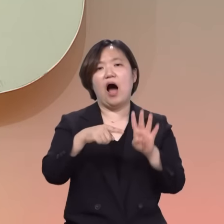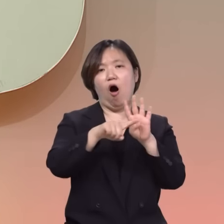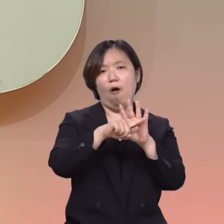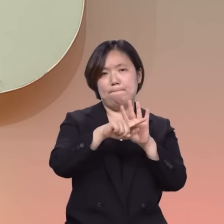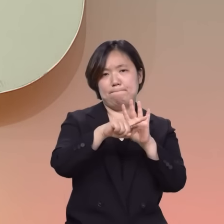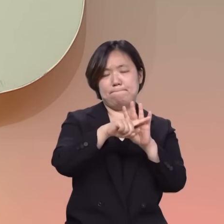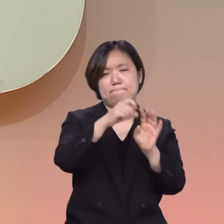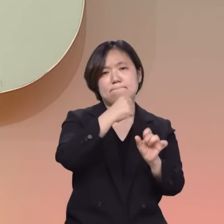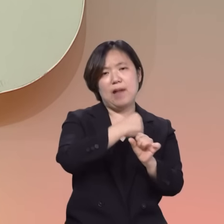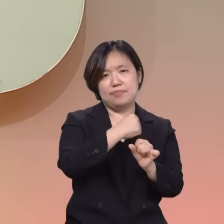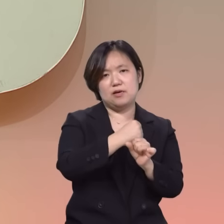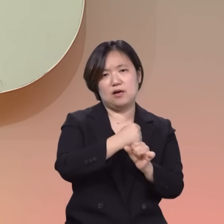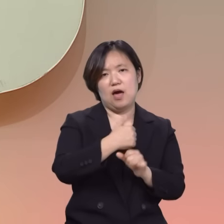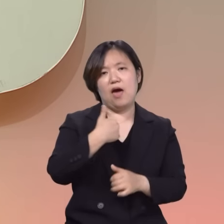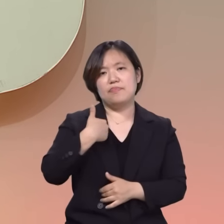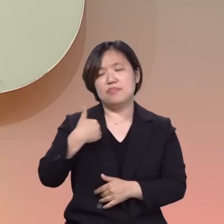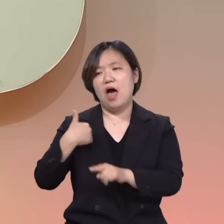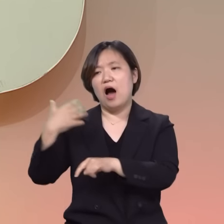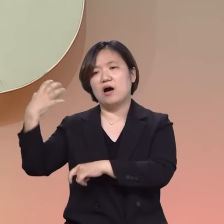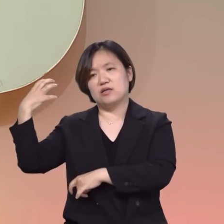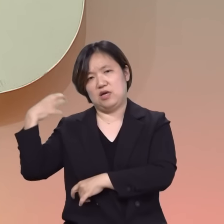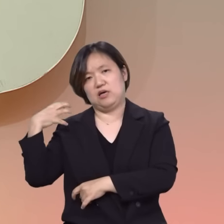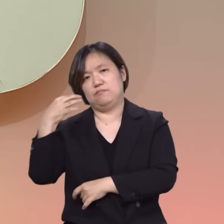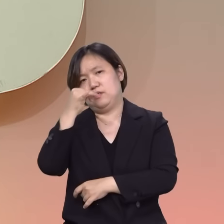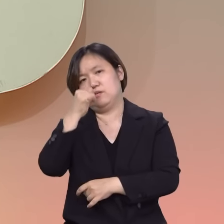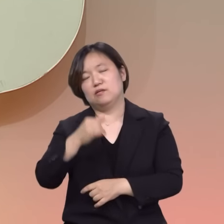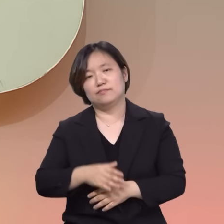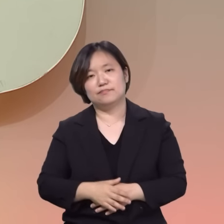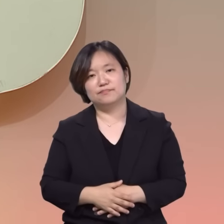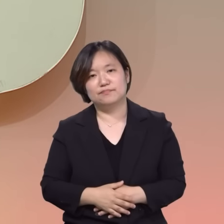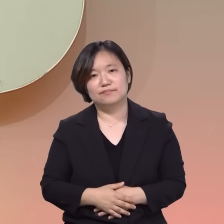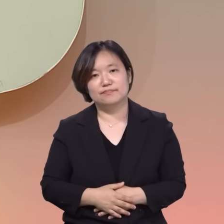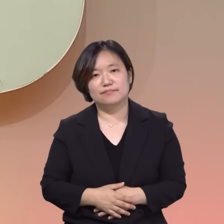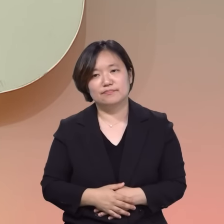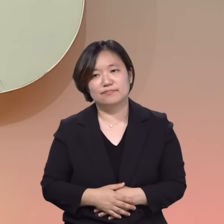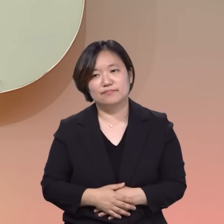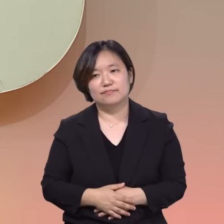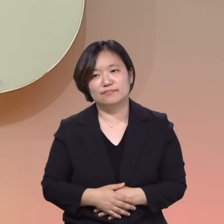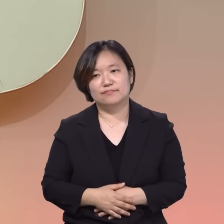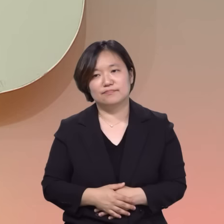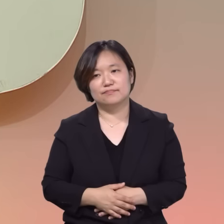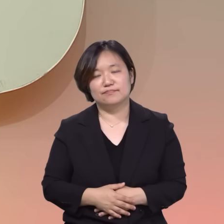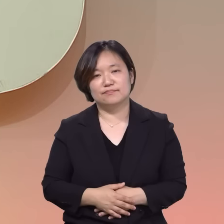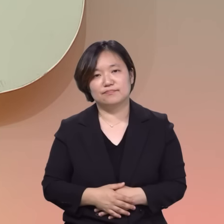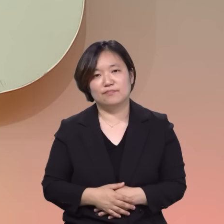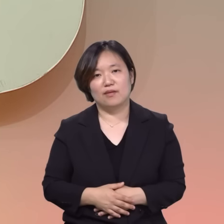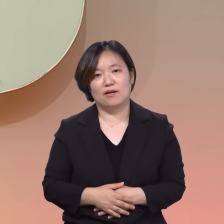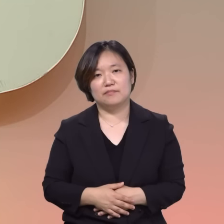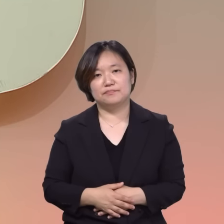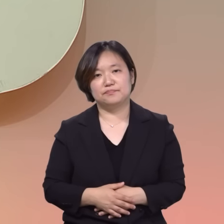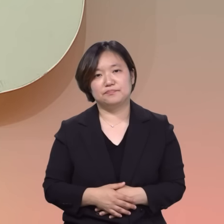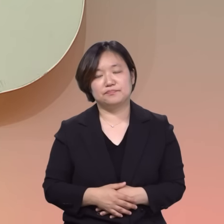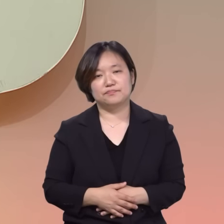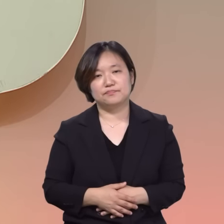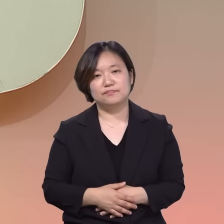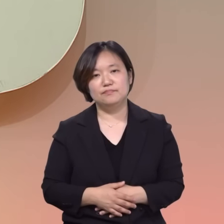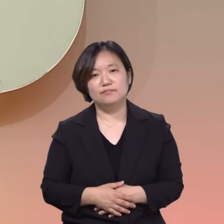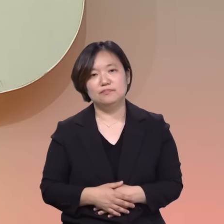지은 업의 인연인 것이다라고 우리 부처님과 큰 들께서는